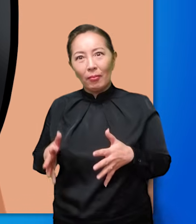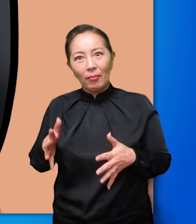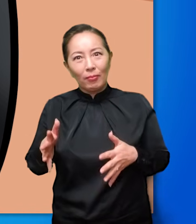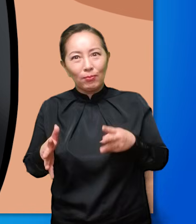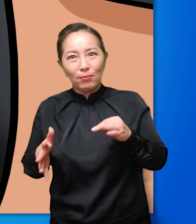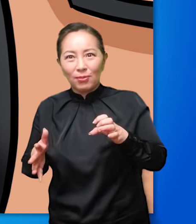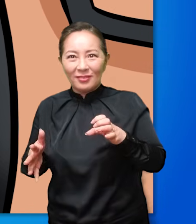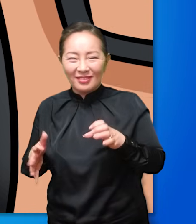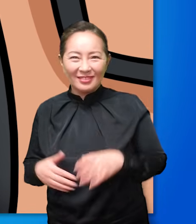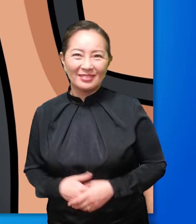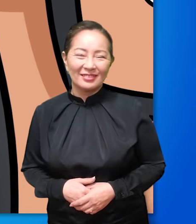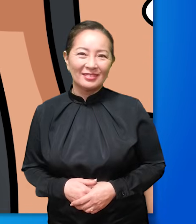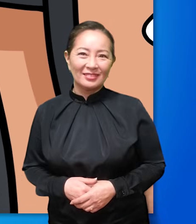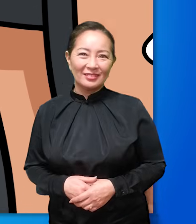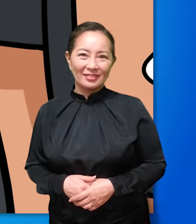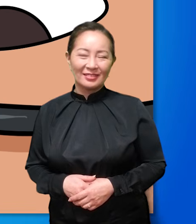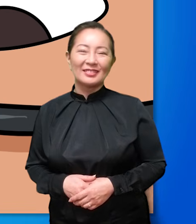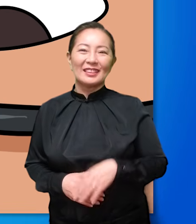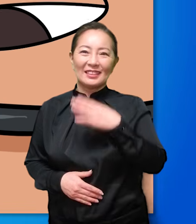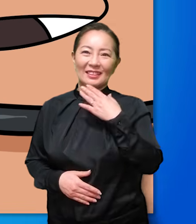Take that, you zombie.